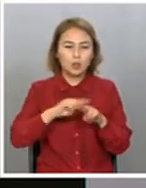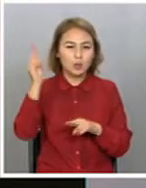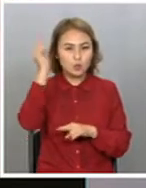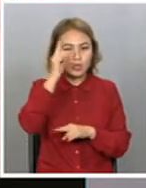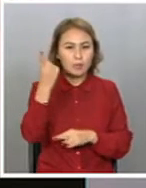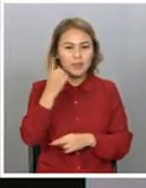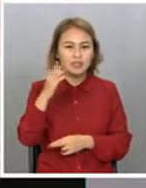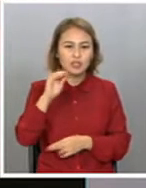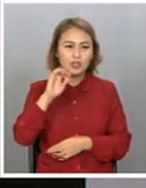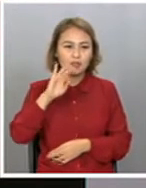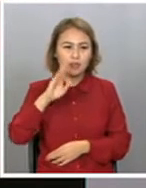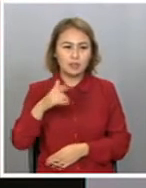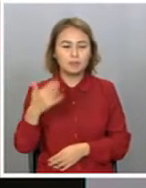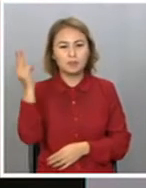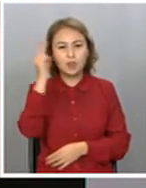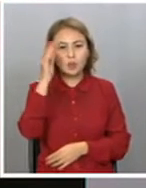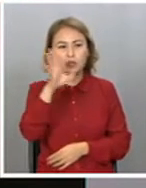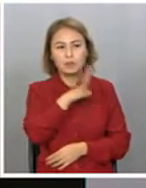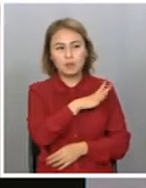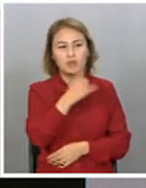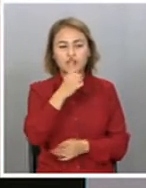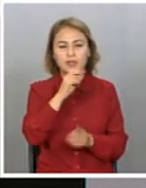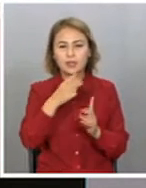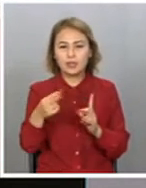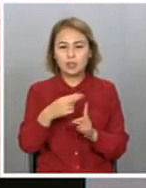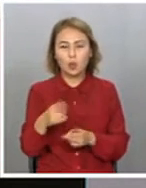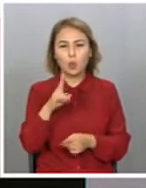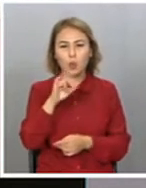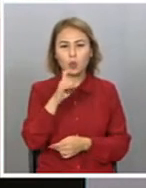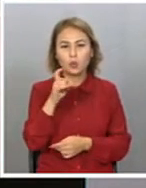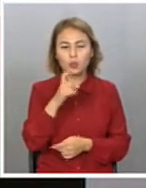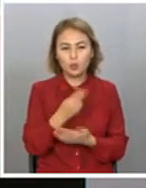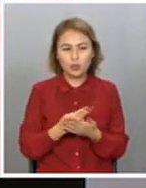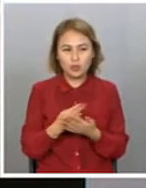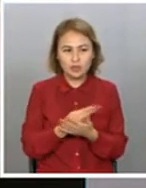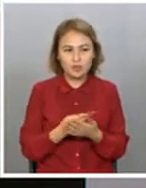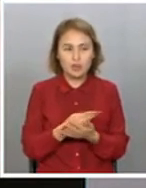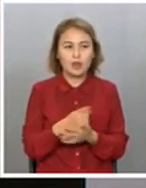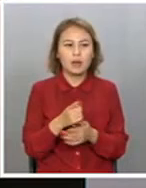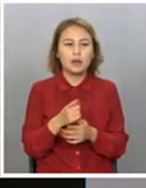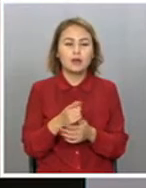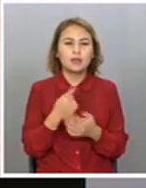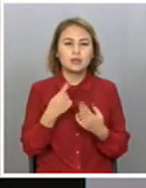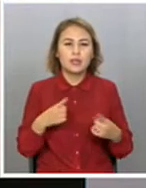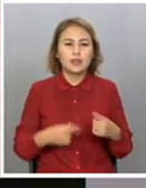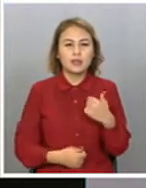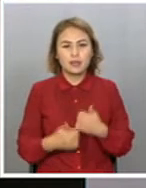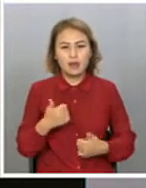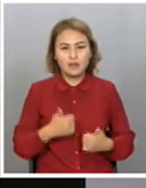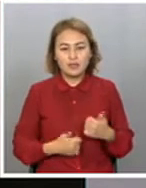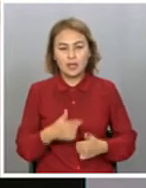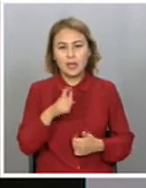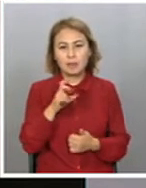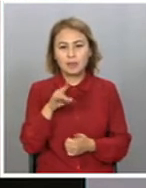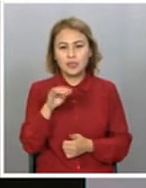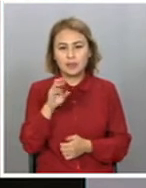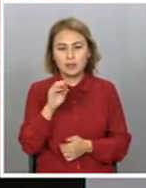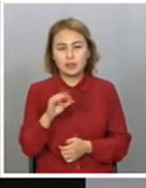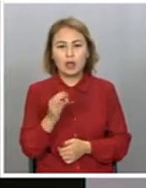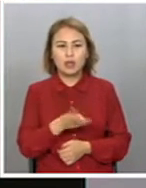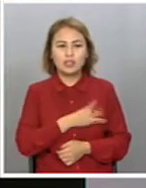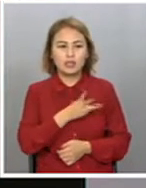четверти. Мы научились находить в тексте художественно-изобразительные средства – сравнение, эпитет,